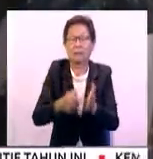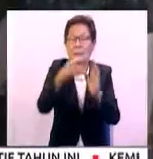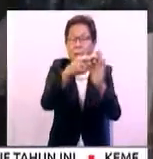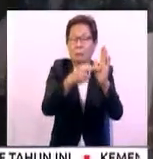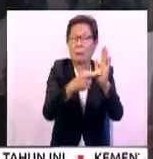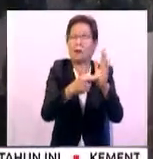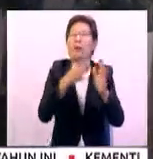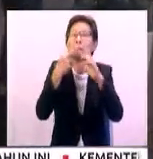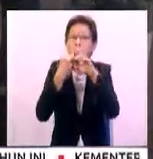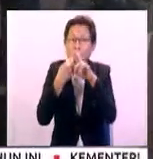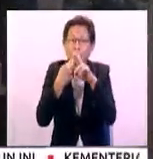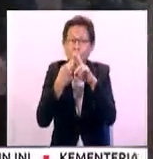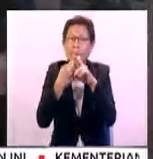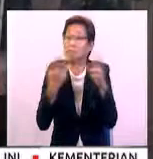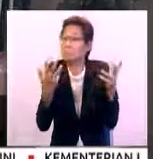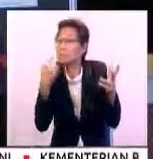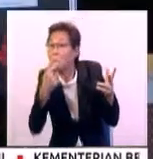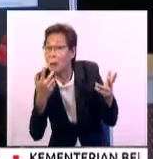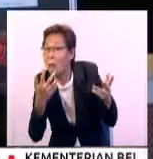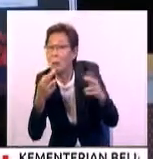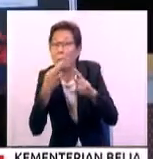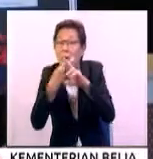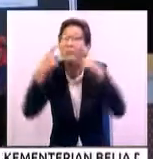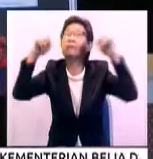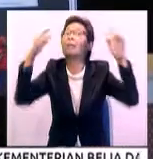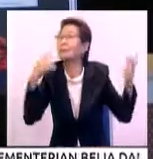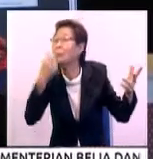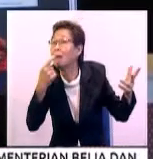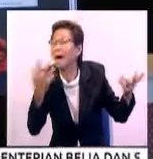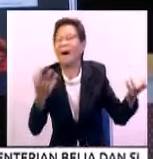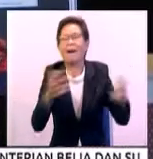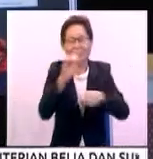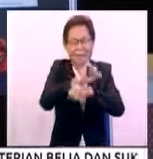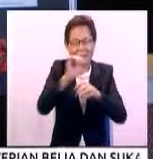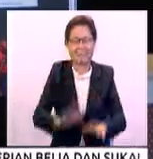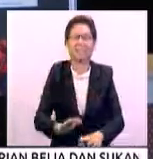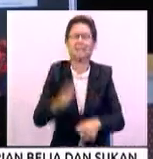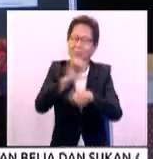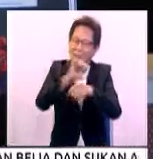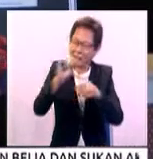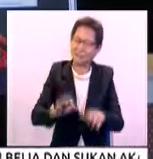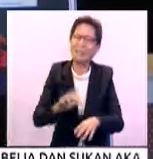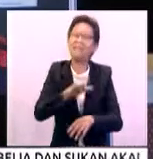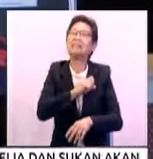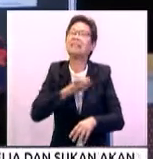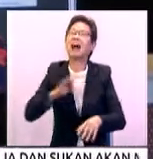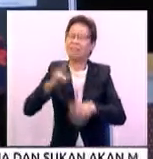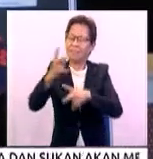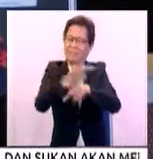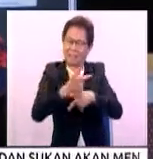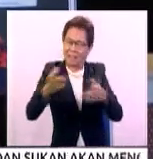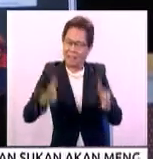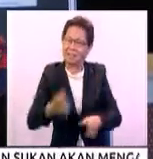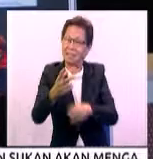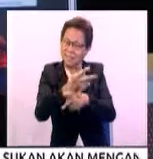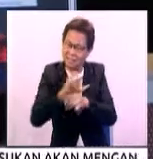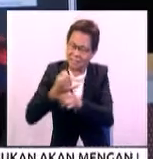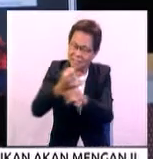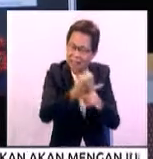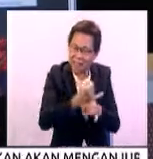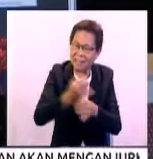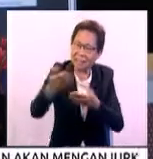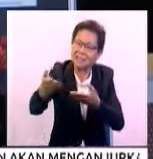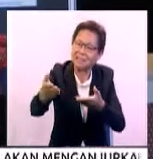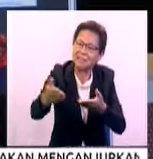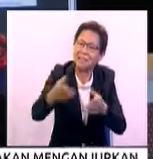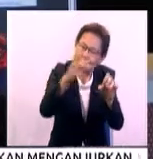all stars kita, kaki tangan kita di sini. Merekalah yang menjaga tetamu kita. Dan dari segi situ,